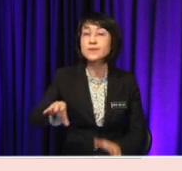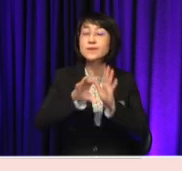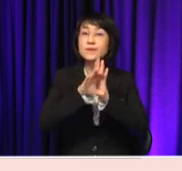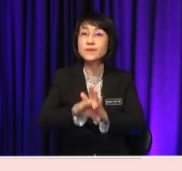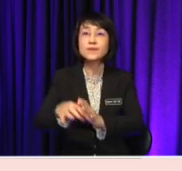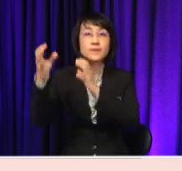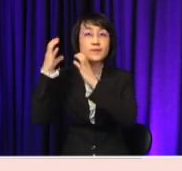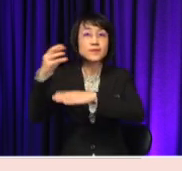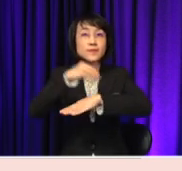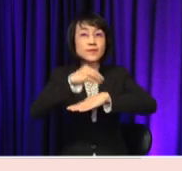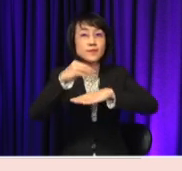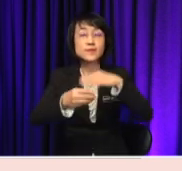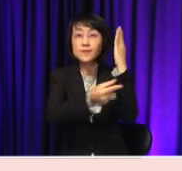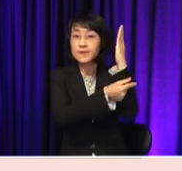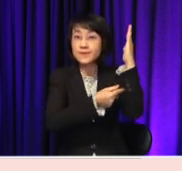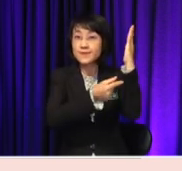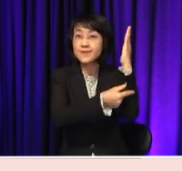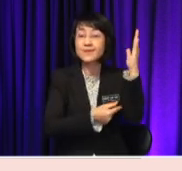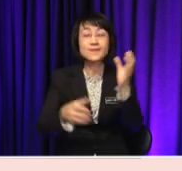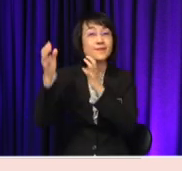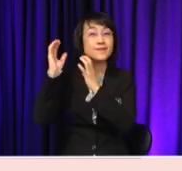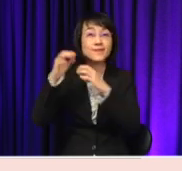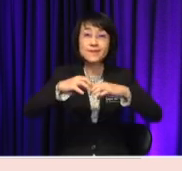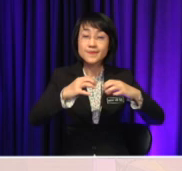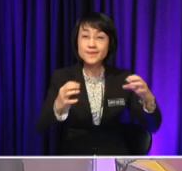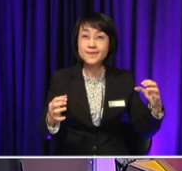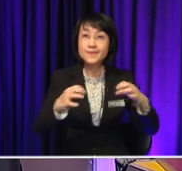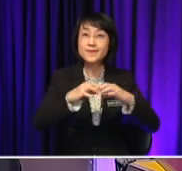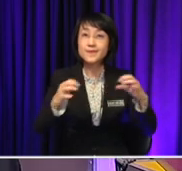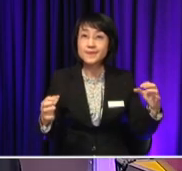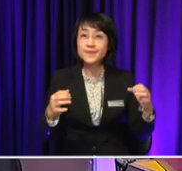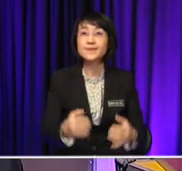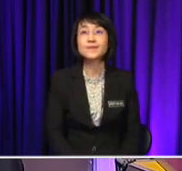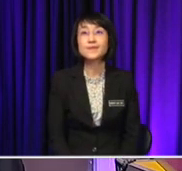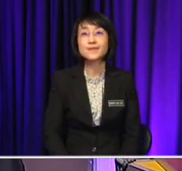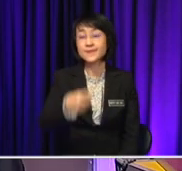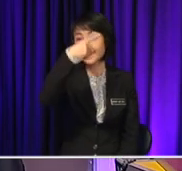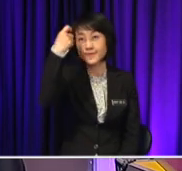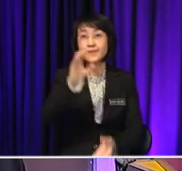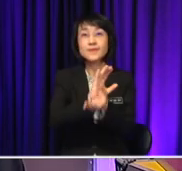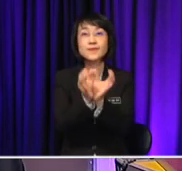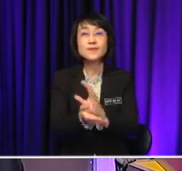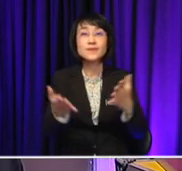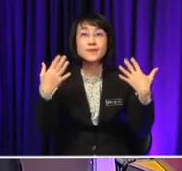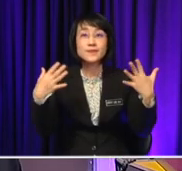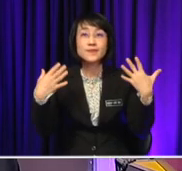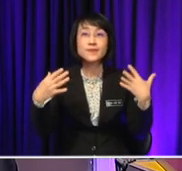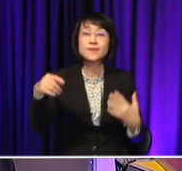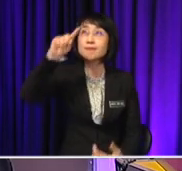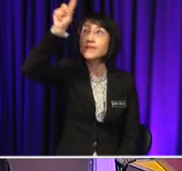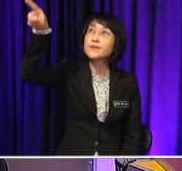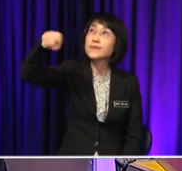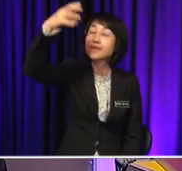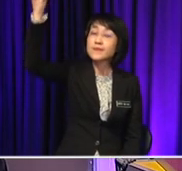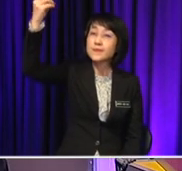getah kaki durian Nah kita mau ditanam durian enggak ada gitu sebab kita ada cuaca panas matahari ada kucai